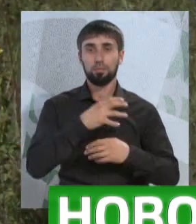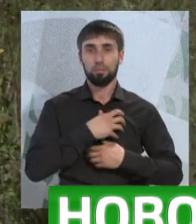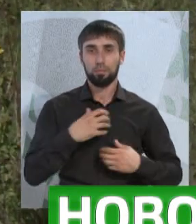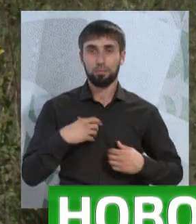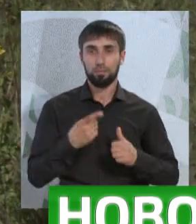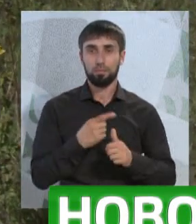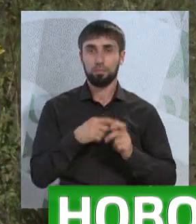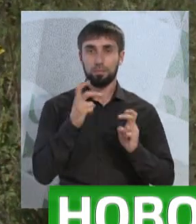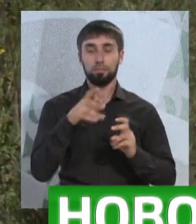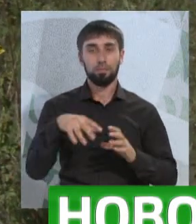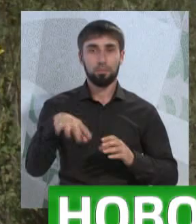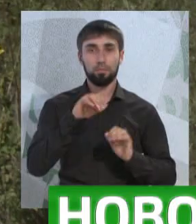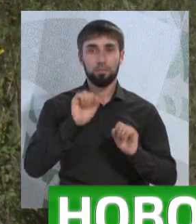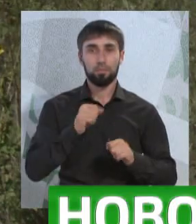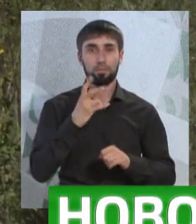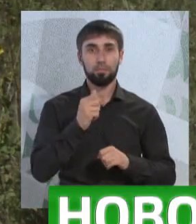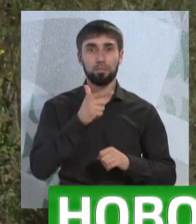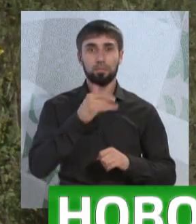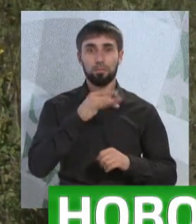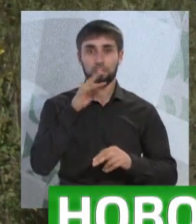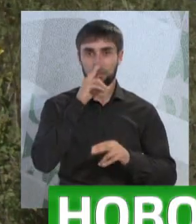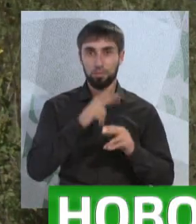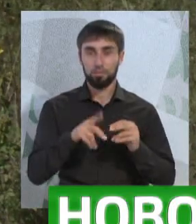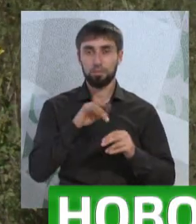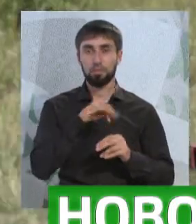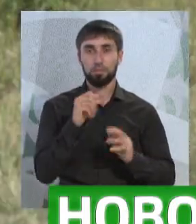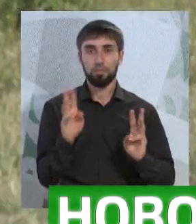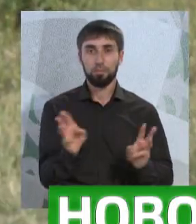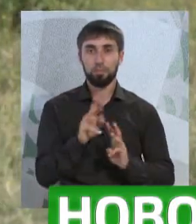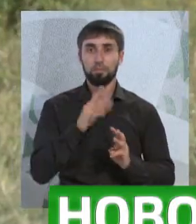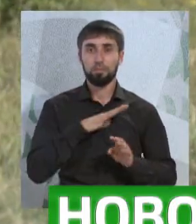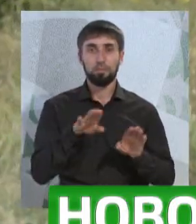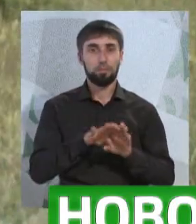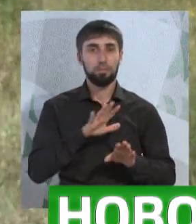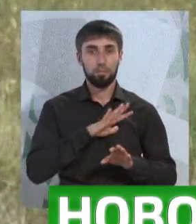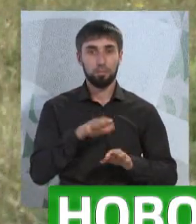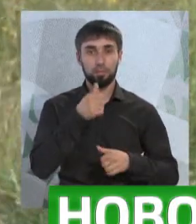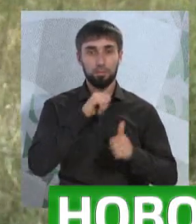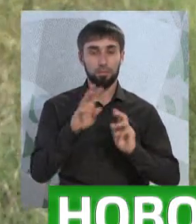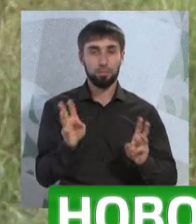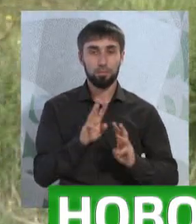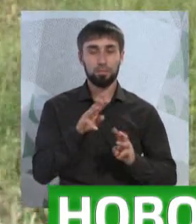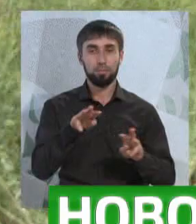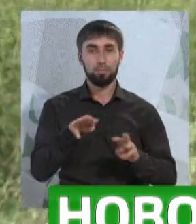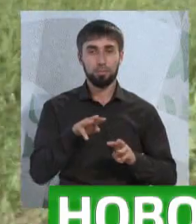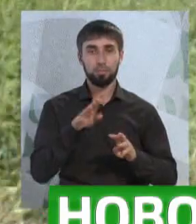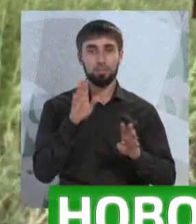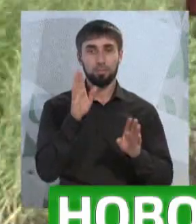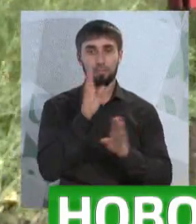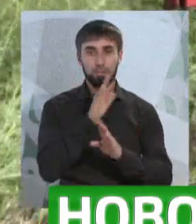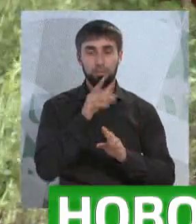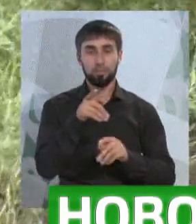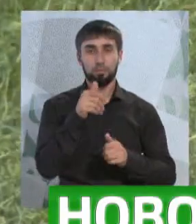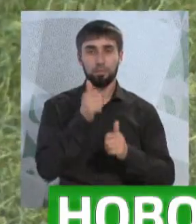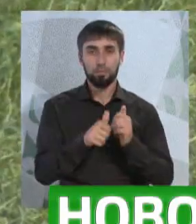животных. И все они могут оказаться на грани исчезновения из-за пожаров. Чтобы предотвратить риск поджога, Минприроды ежемесячно проводит